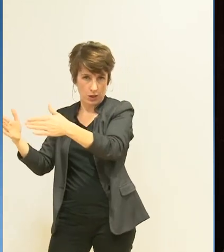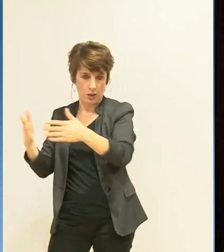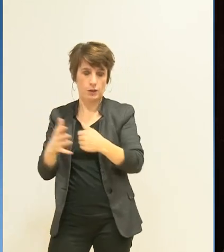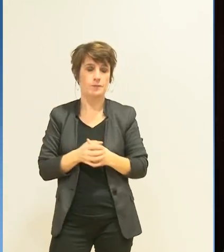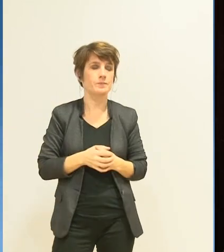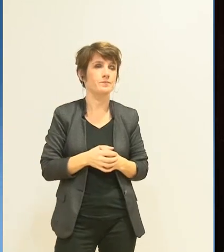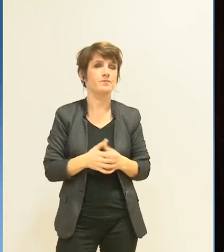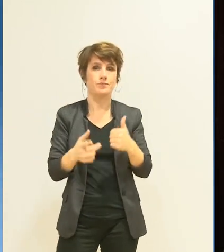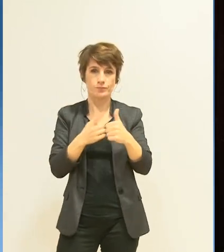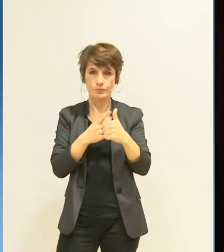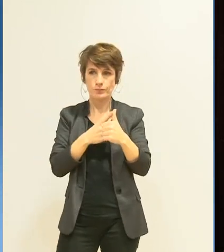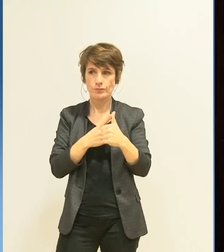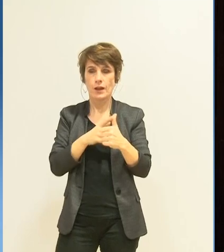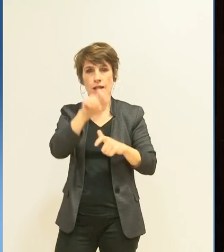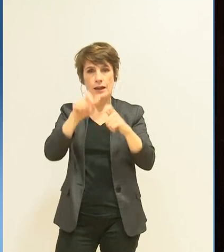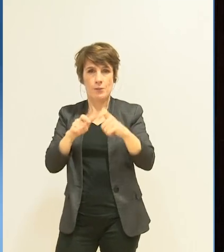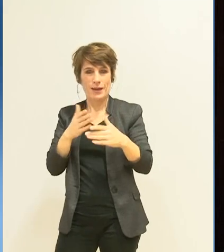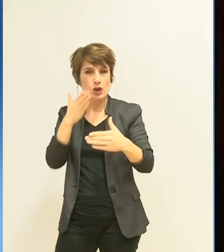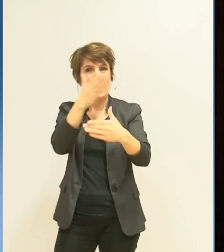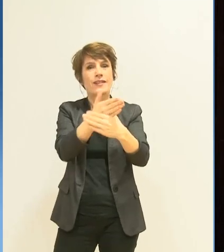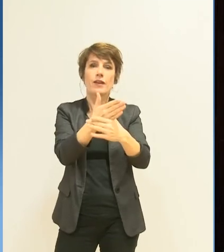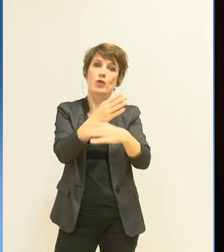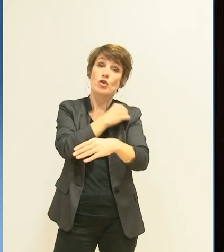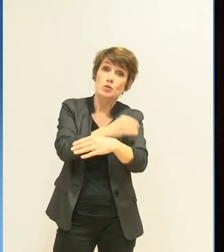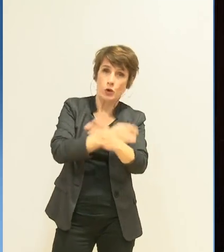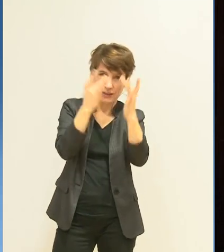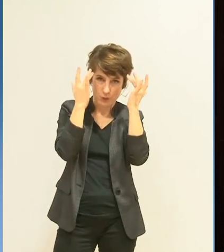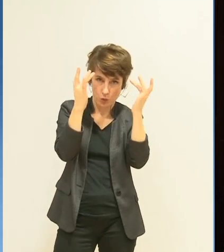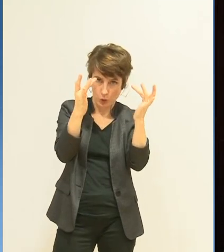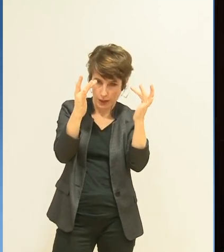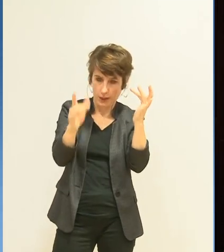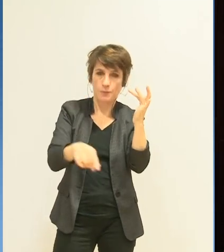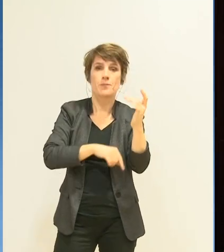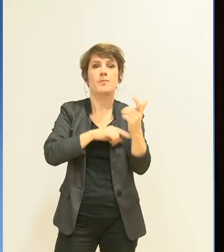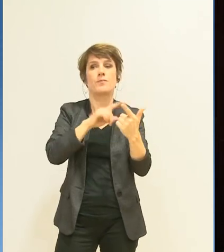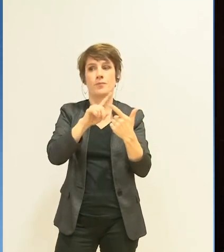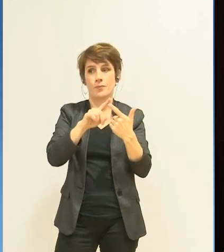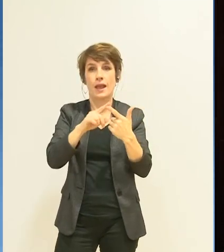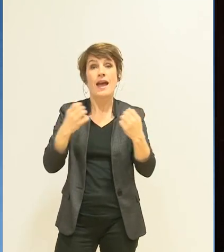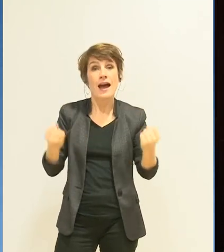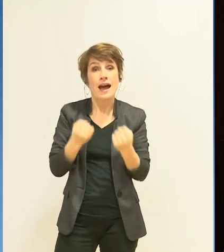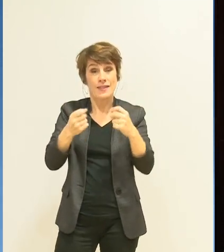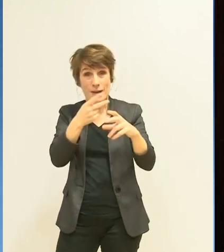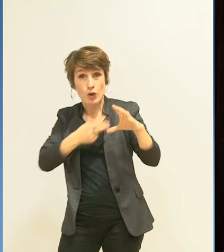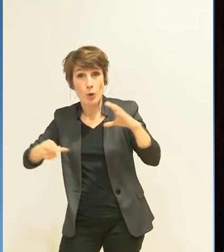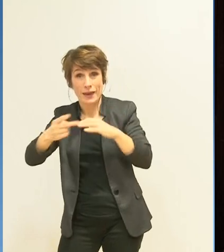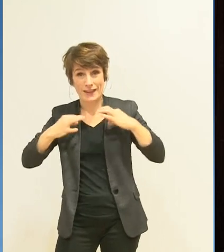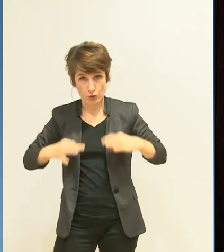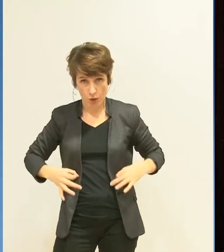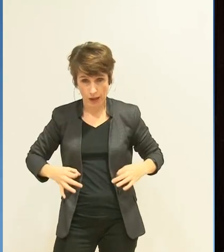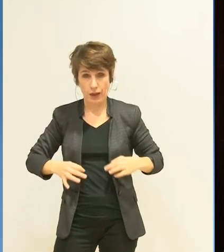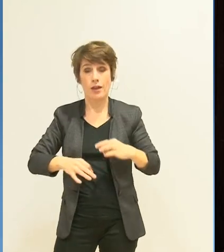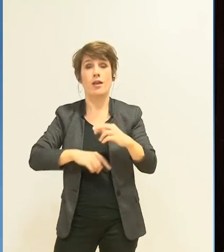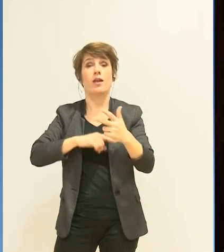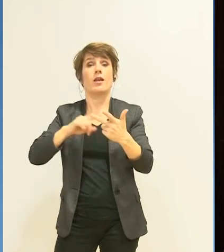il y a les intervenants sportifs et culturels il y a les animateurs périscolaire et il y a